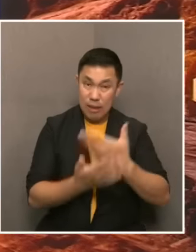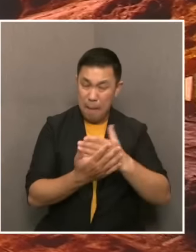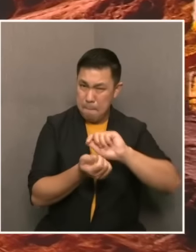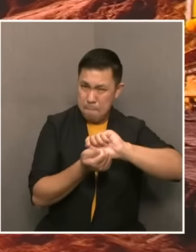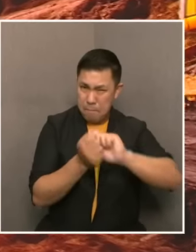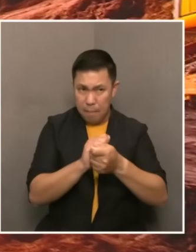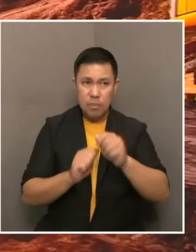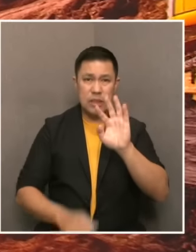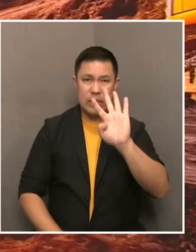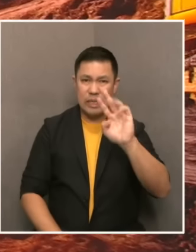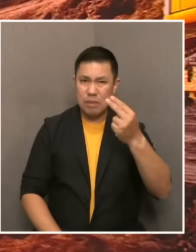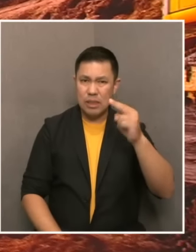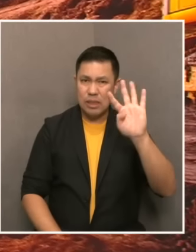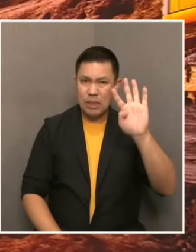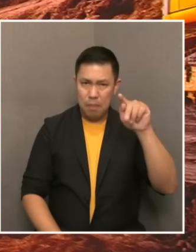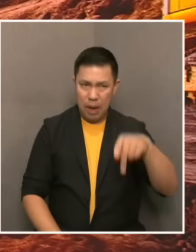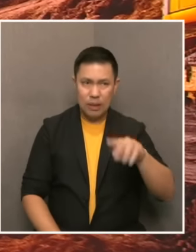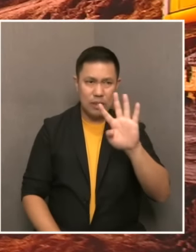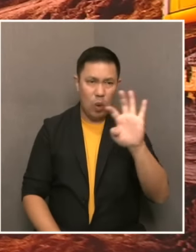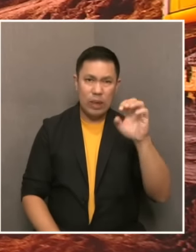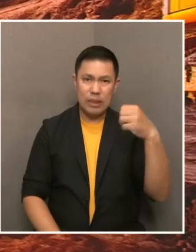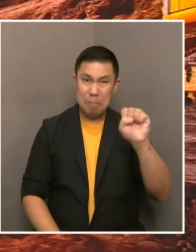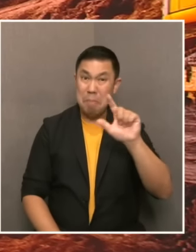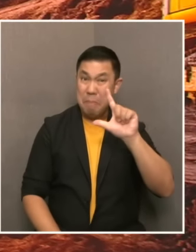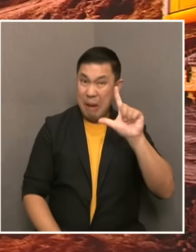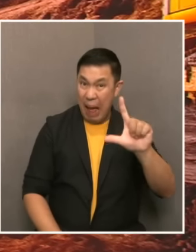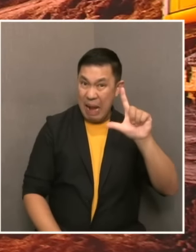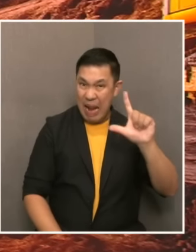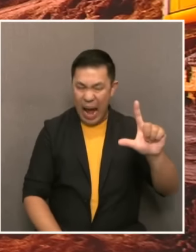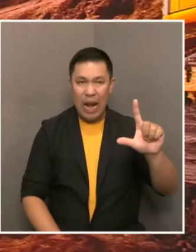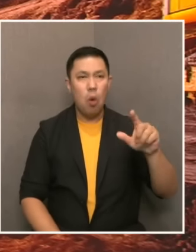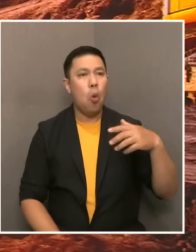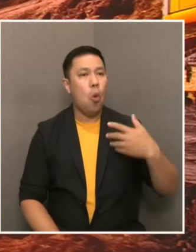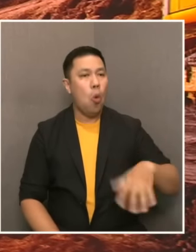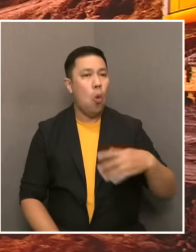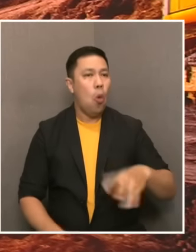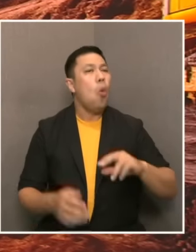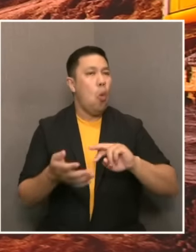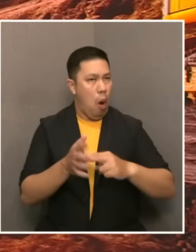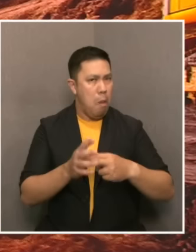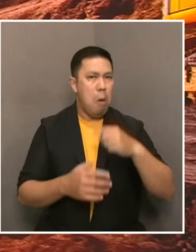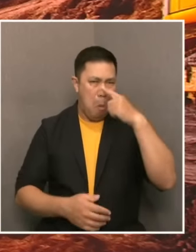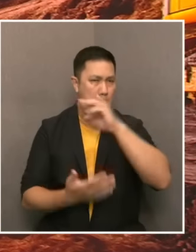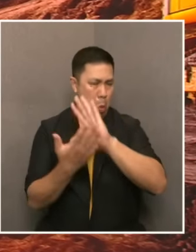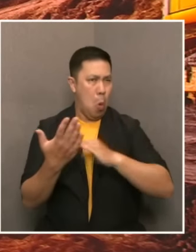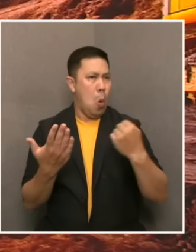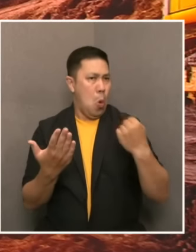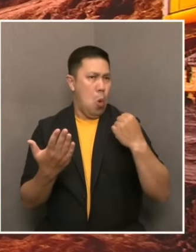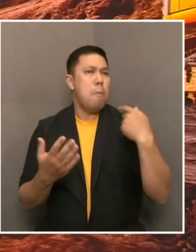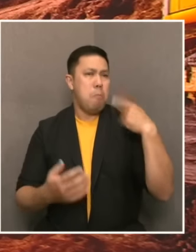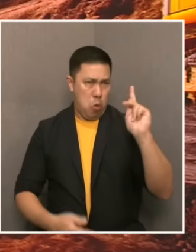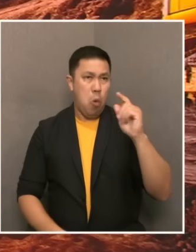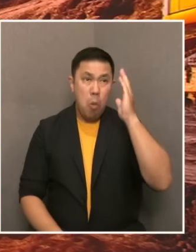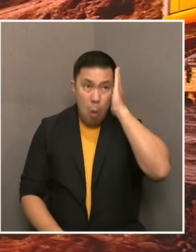สูงมากนะครับอยู่ที่44,46ล้านล้านบาทนะครับตรงนี้มีความสำคัญสำหรับความมั่นคงของชาติอยู่เหมือนกันนะครับเพราะนี่จะ